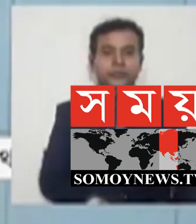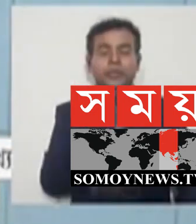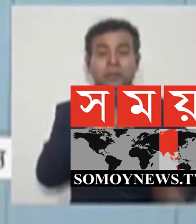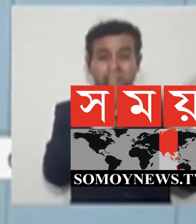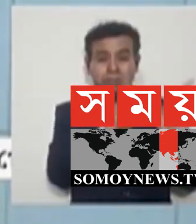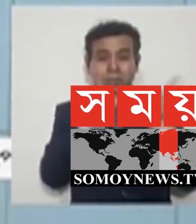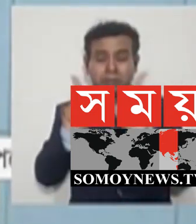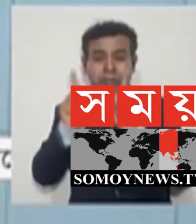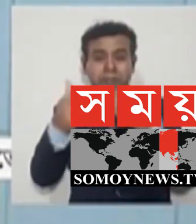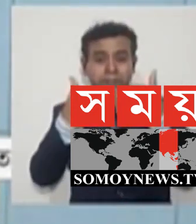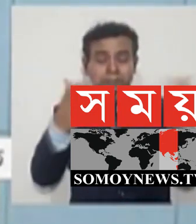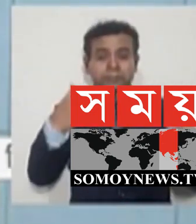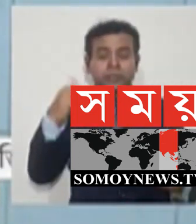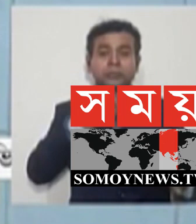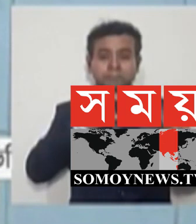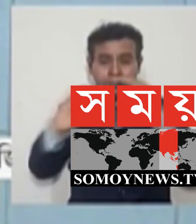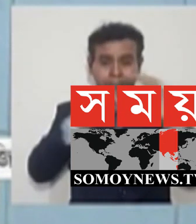জন্য প্রশিক্ষণপ্রাপ্ত চিকিৎসক